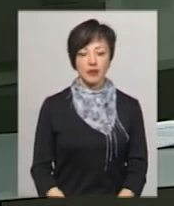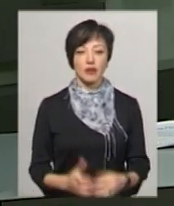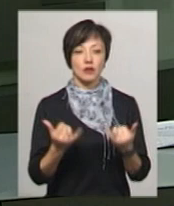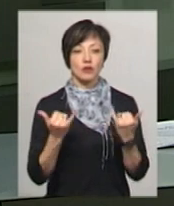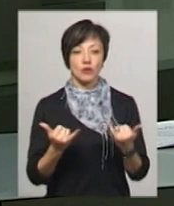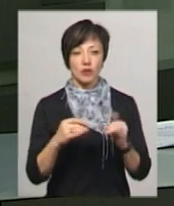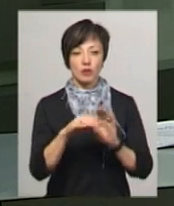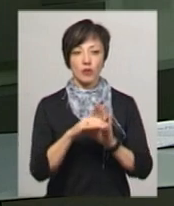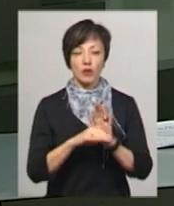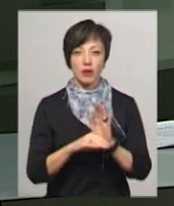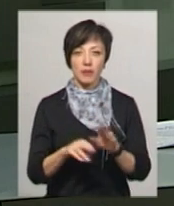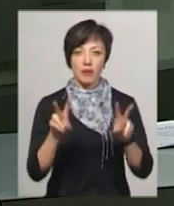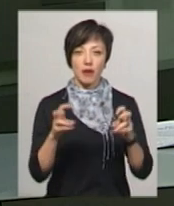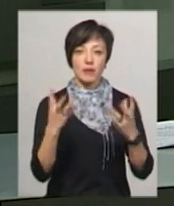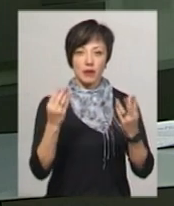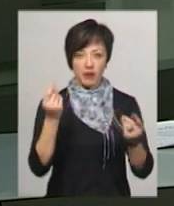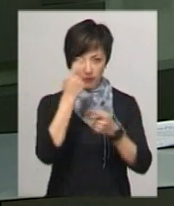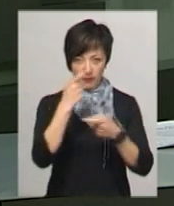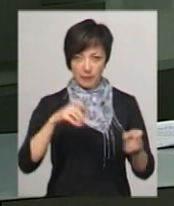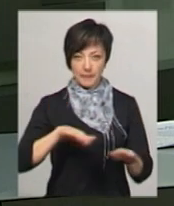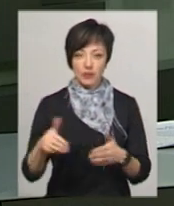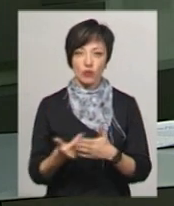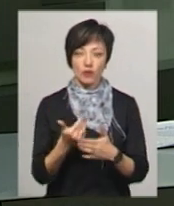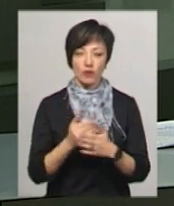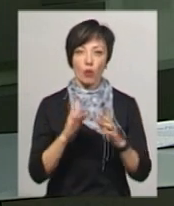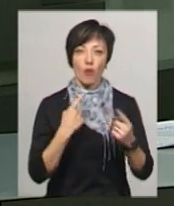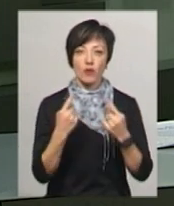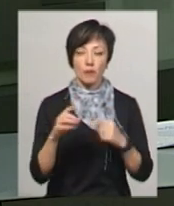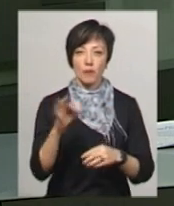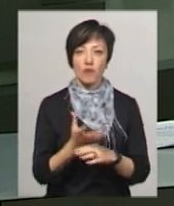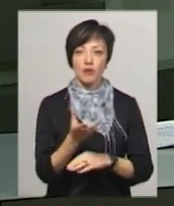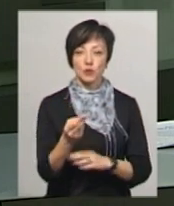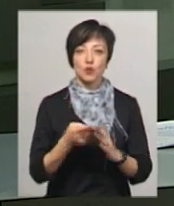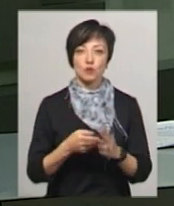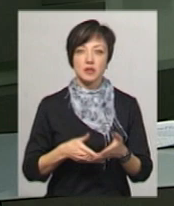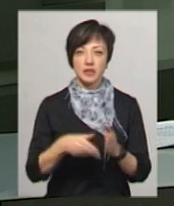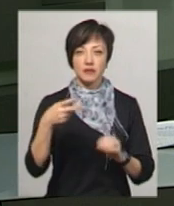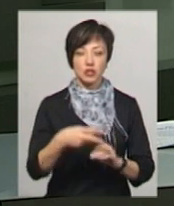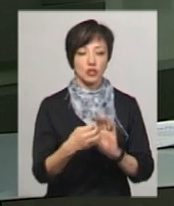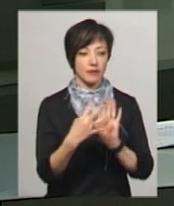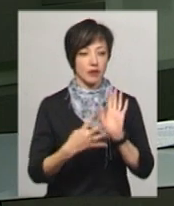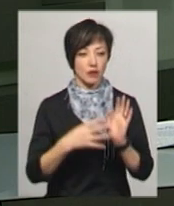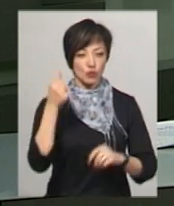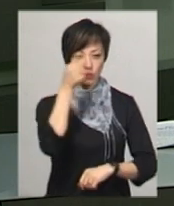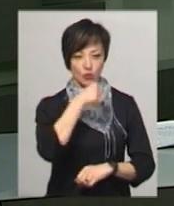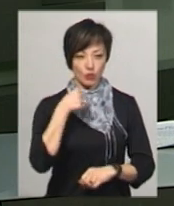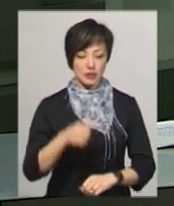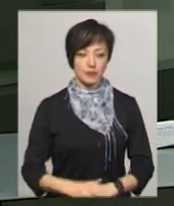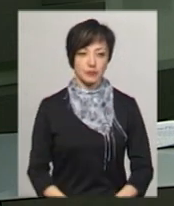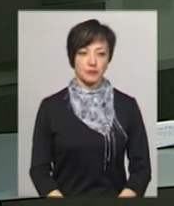Сьогодні у програмі «Тема дня», яка вийде в ефір після випуску новин, говоритимуть про виплату субсидій у 2019 році.